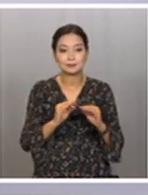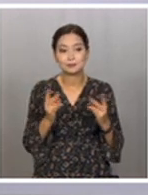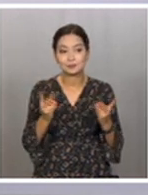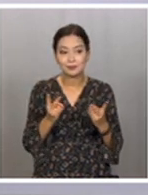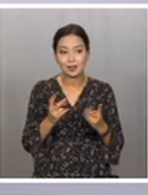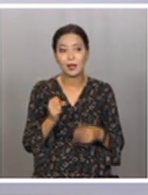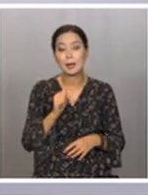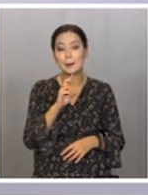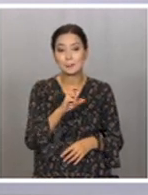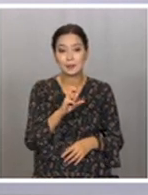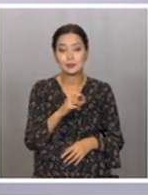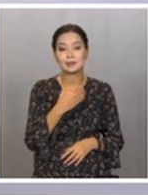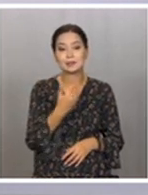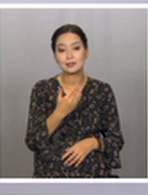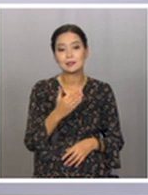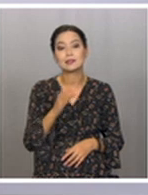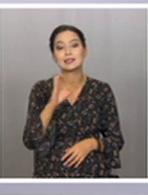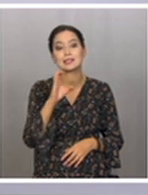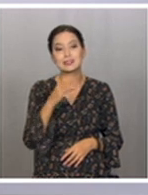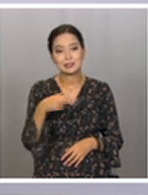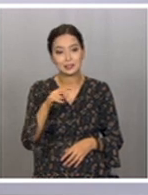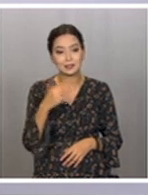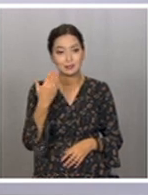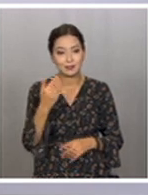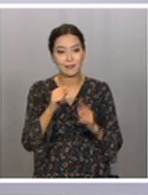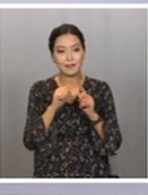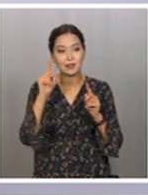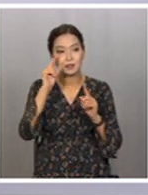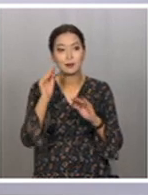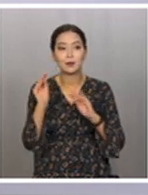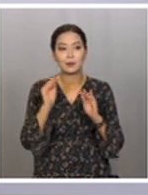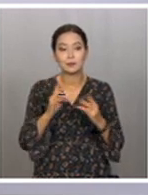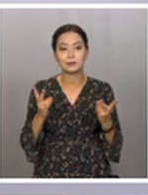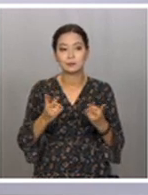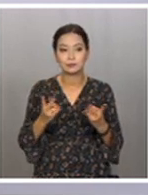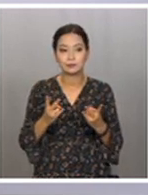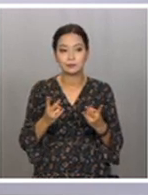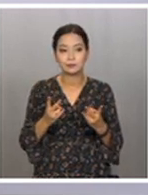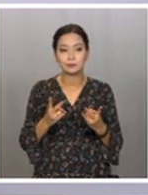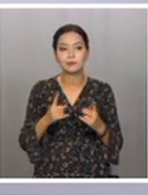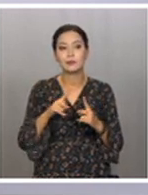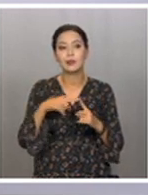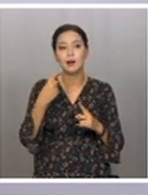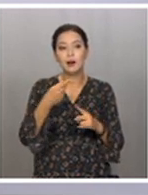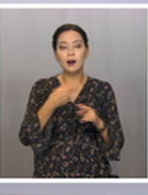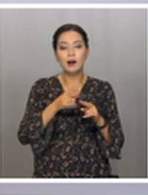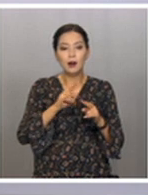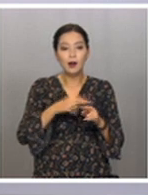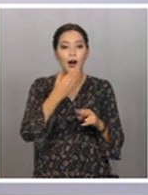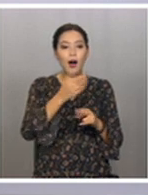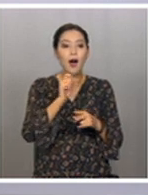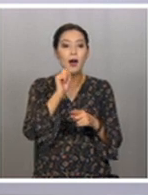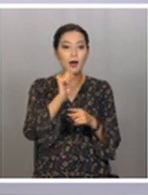Б векторы С және Д нүктелерінен СД векторын құрау керекпіз. Келесі де осы құралған